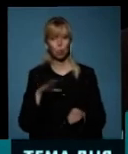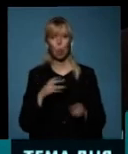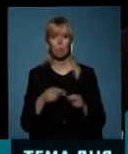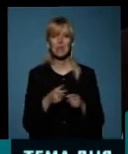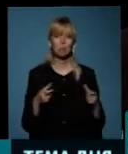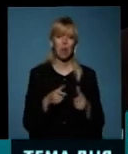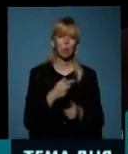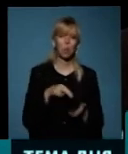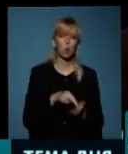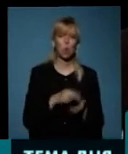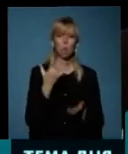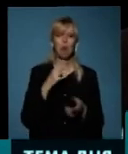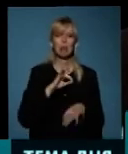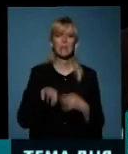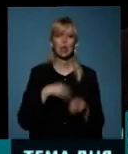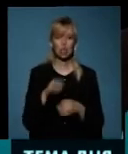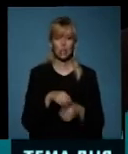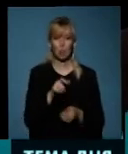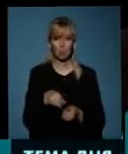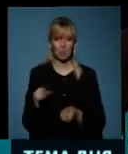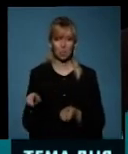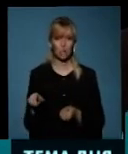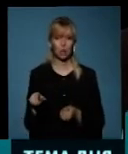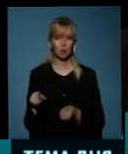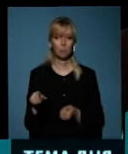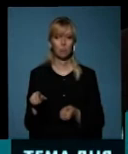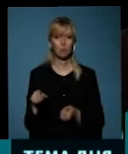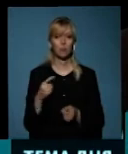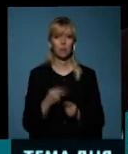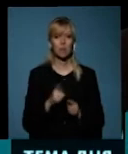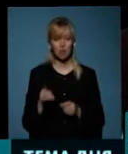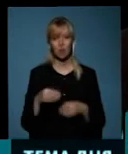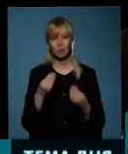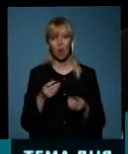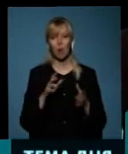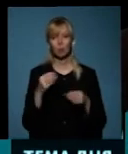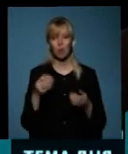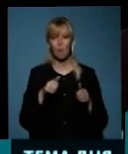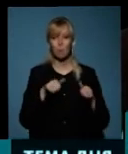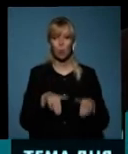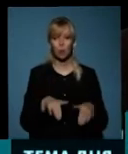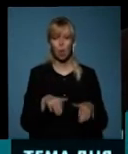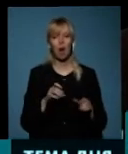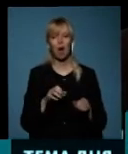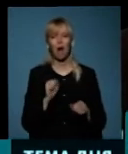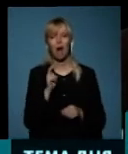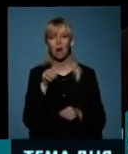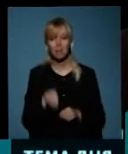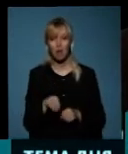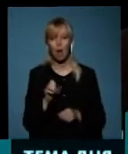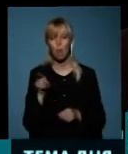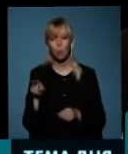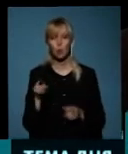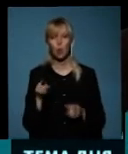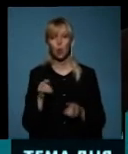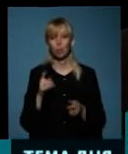безбілетних і стоячих 5 лишніх пасажирів. За це ми йому виносимо постанову, не виносимо акт, а по ньому